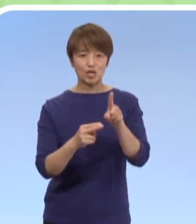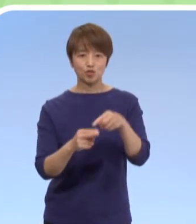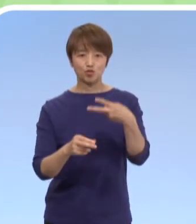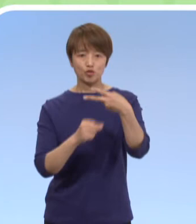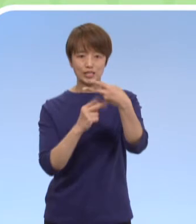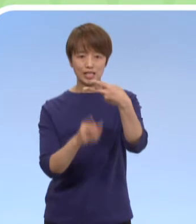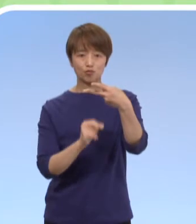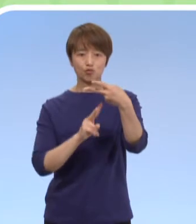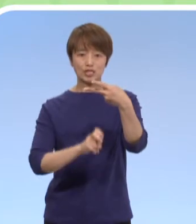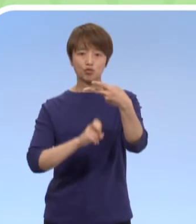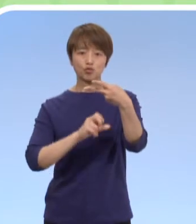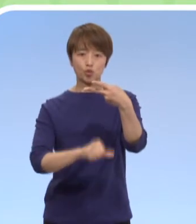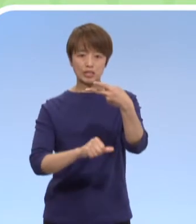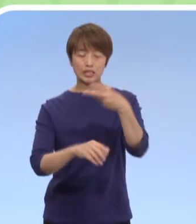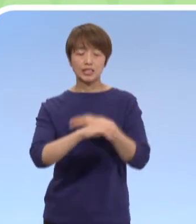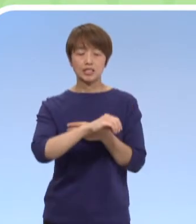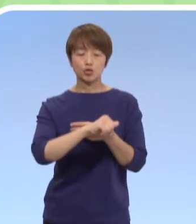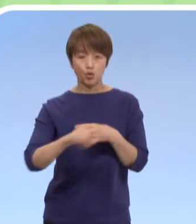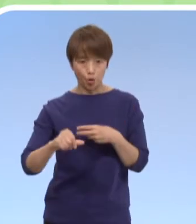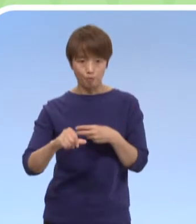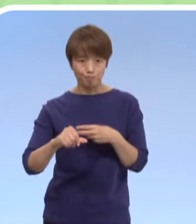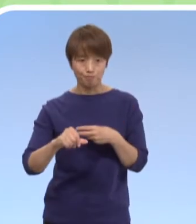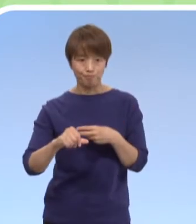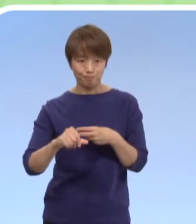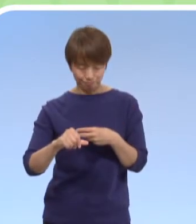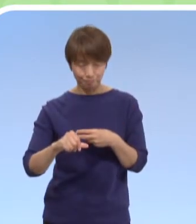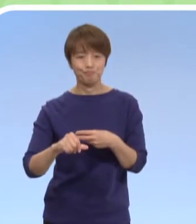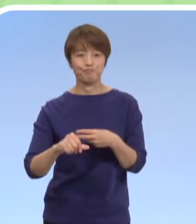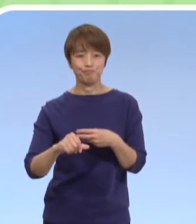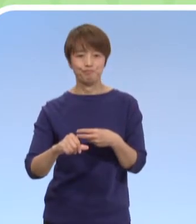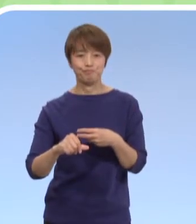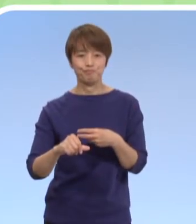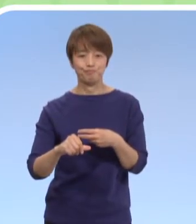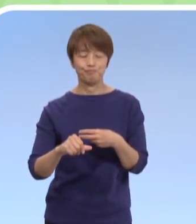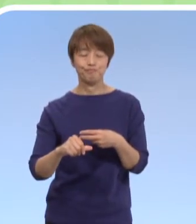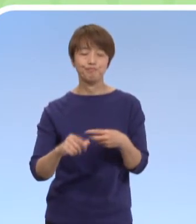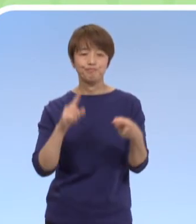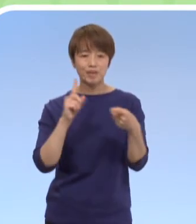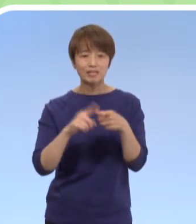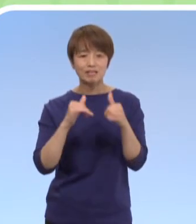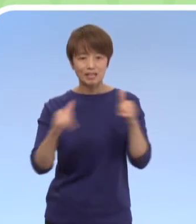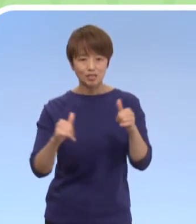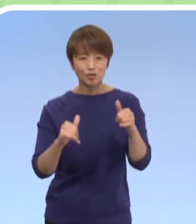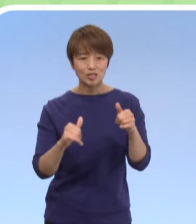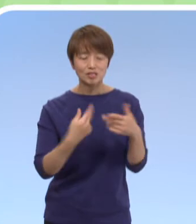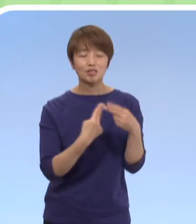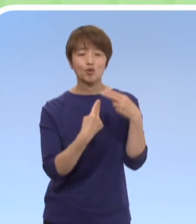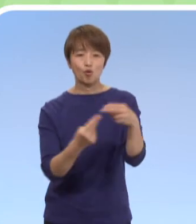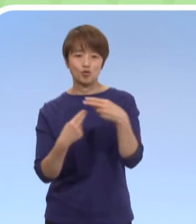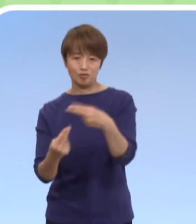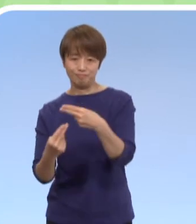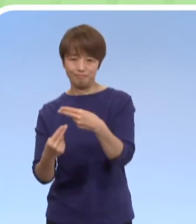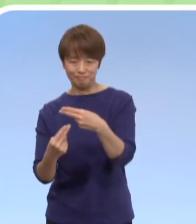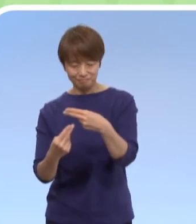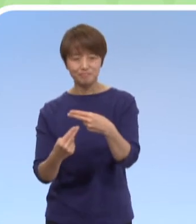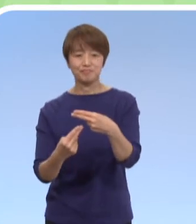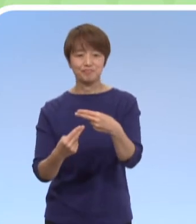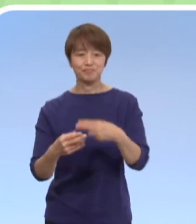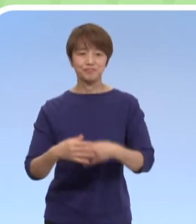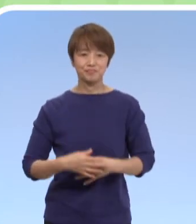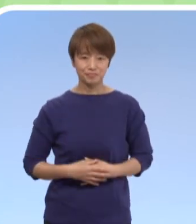は12月25日土曜必着。当選者の発表は商品の発送をもって